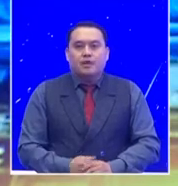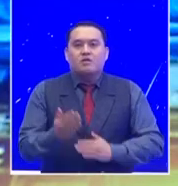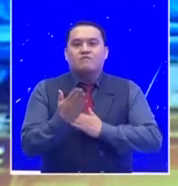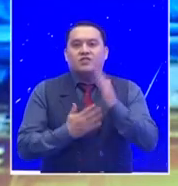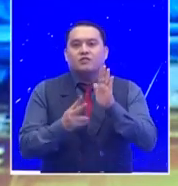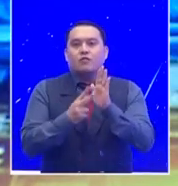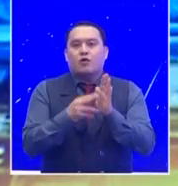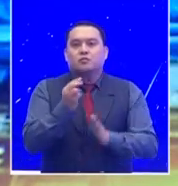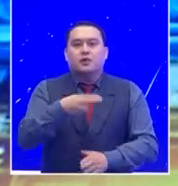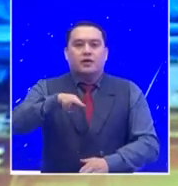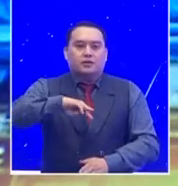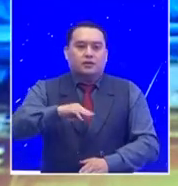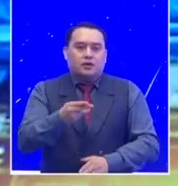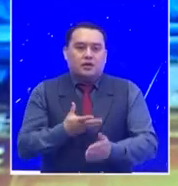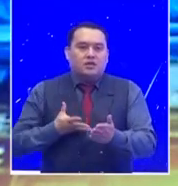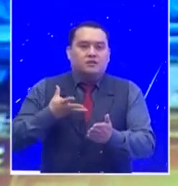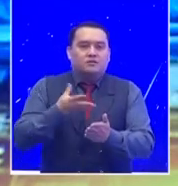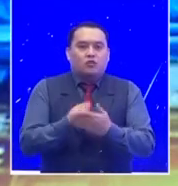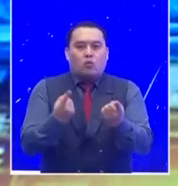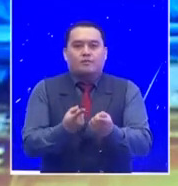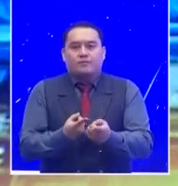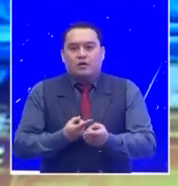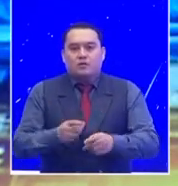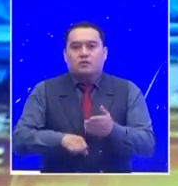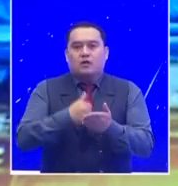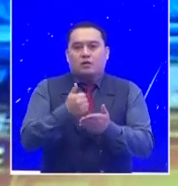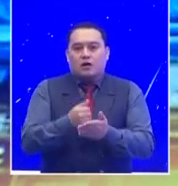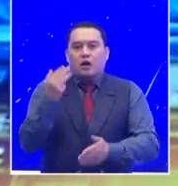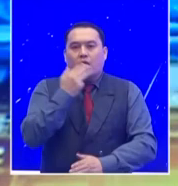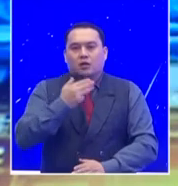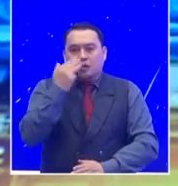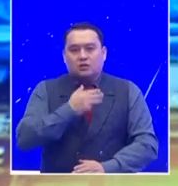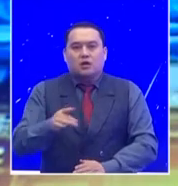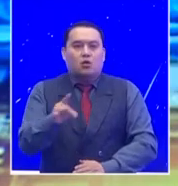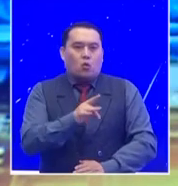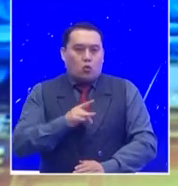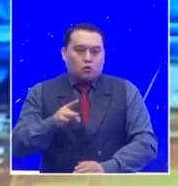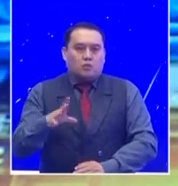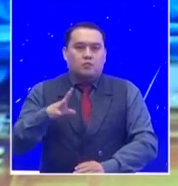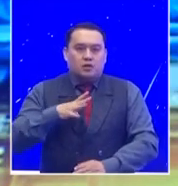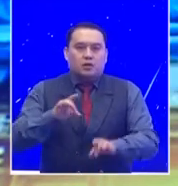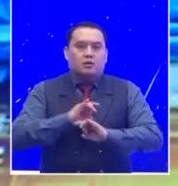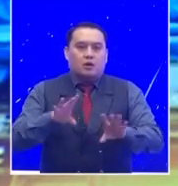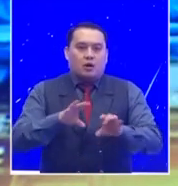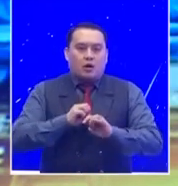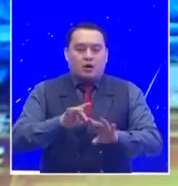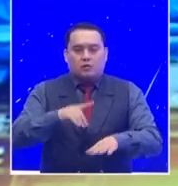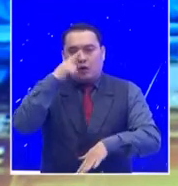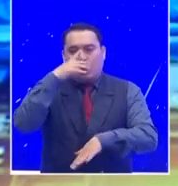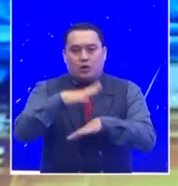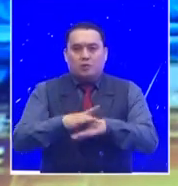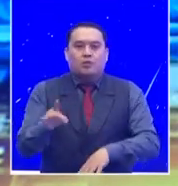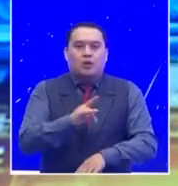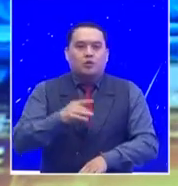Свыше 8 миллиардов тенге инвестиций привлечено в основной капитал Каратальского района. Такие данные были озвучены Кайратом Булдыбаевым